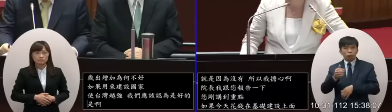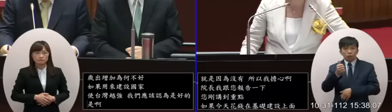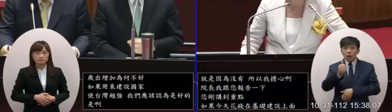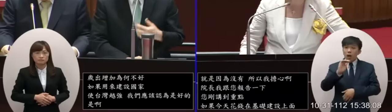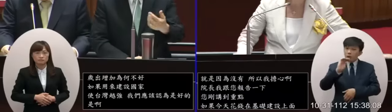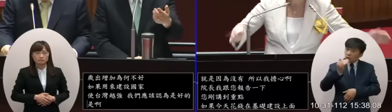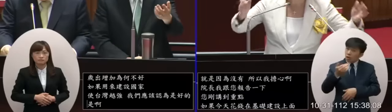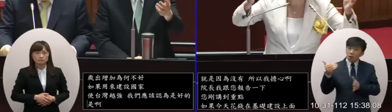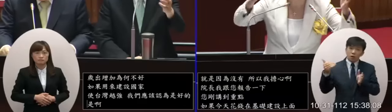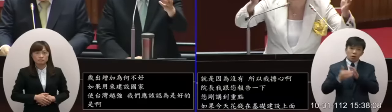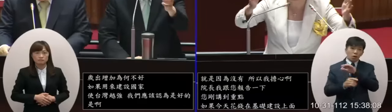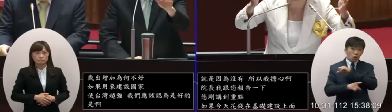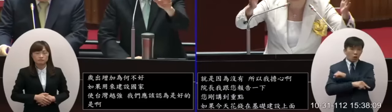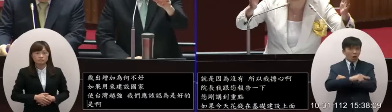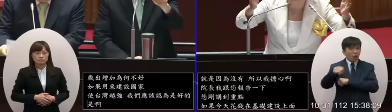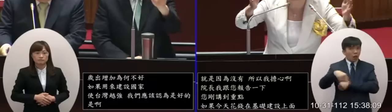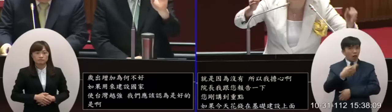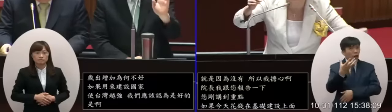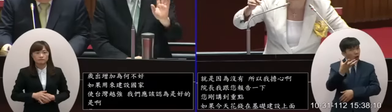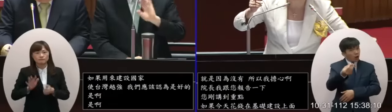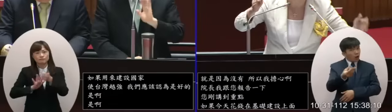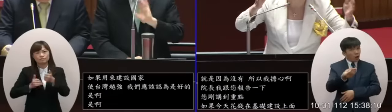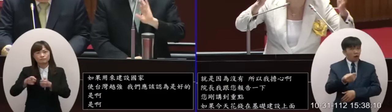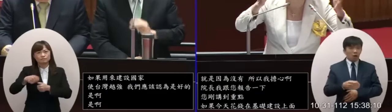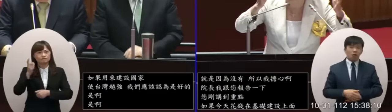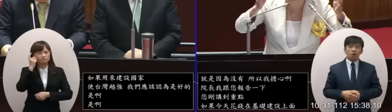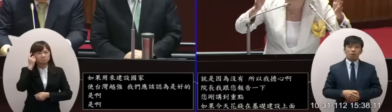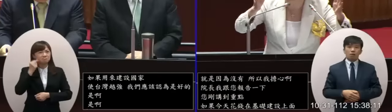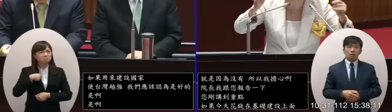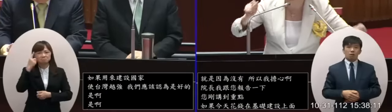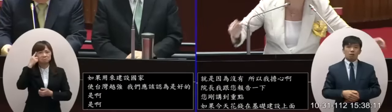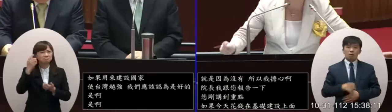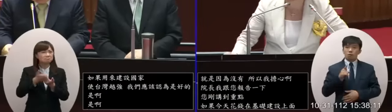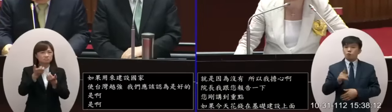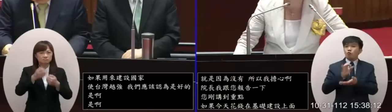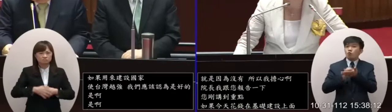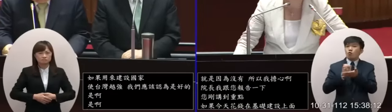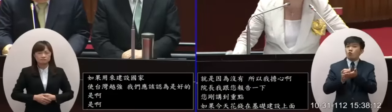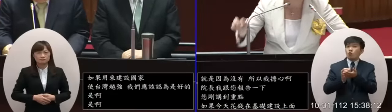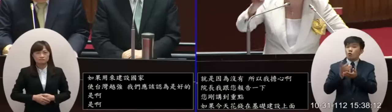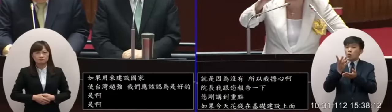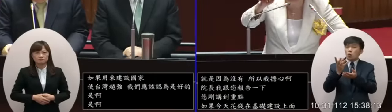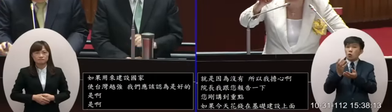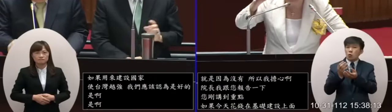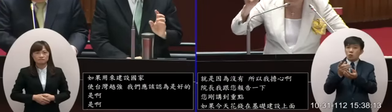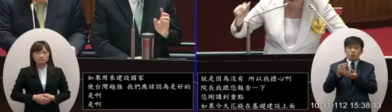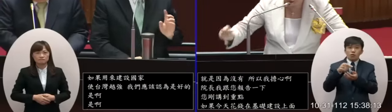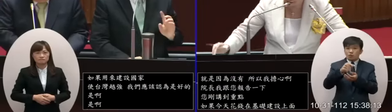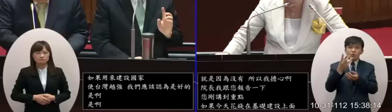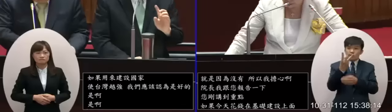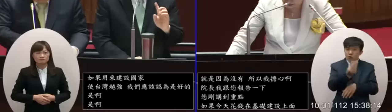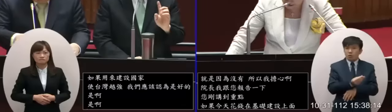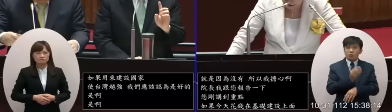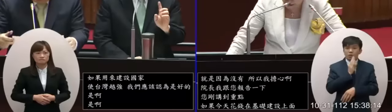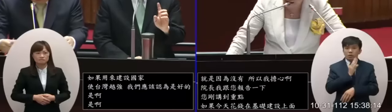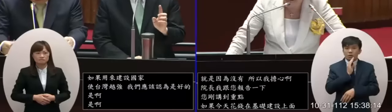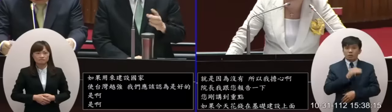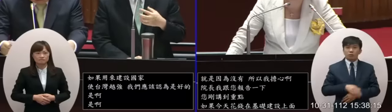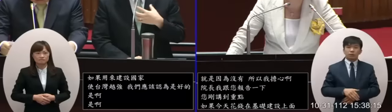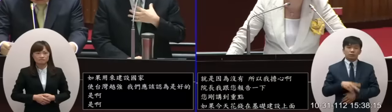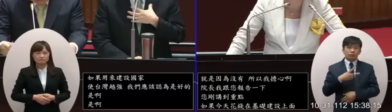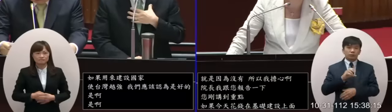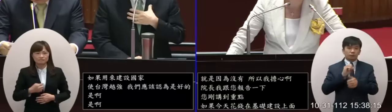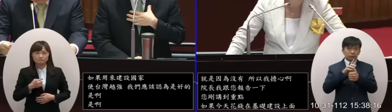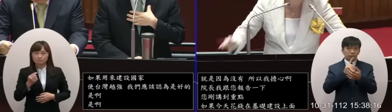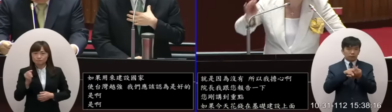有啊，院长，那个比例呢是在那个比例是在下降的。然后我再跟院长报告几件事情